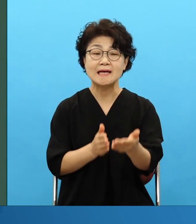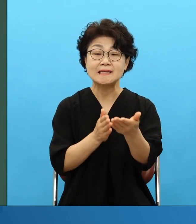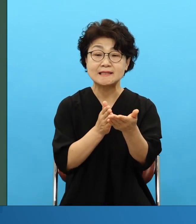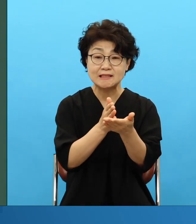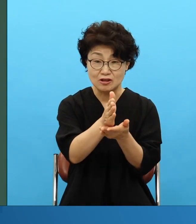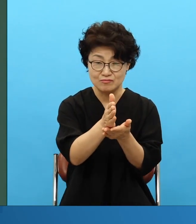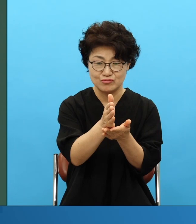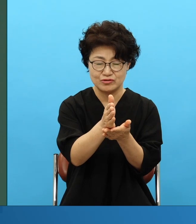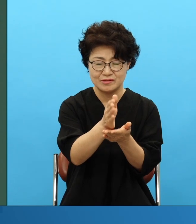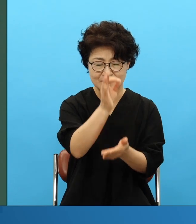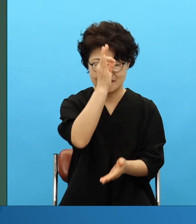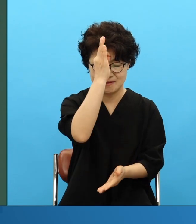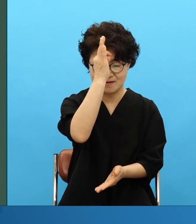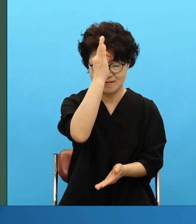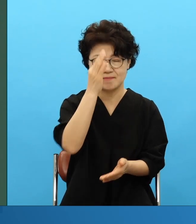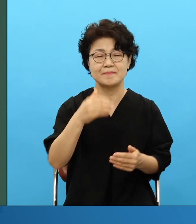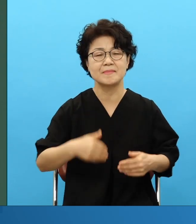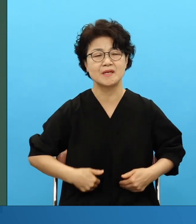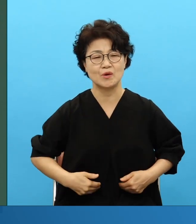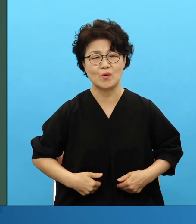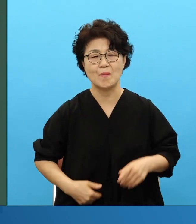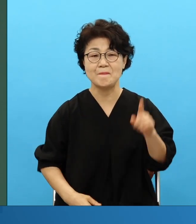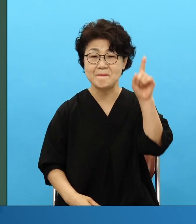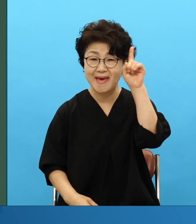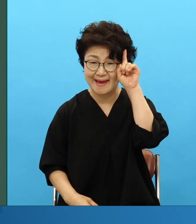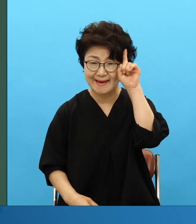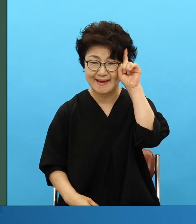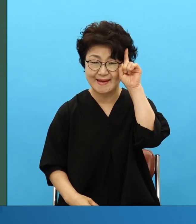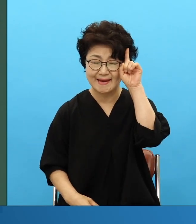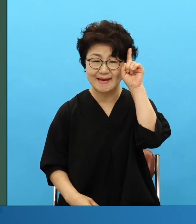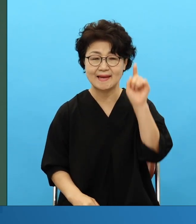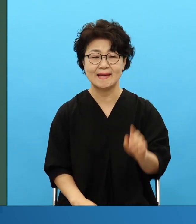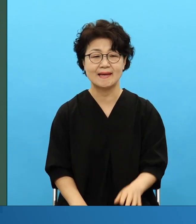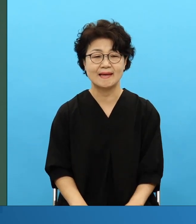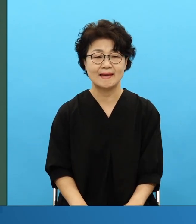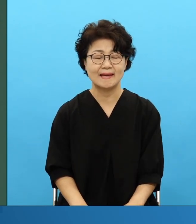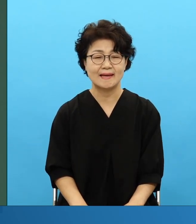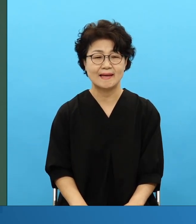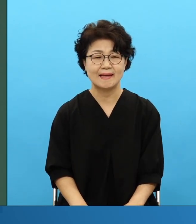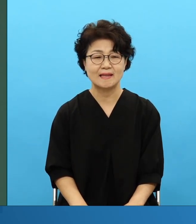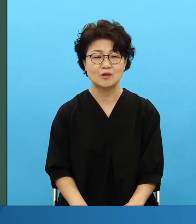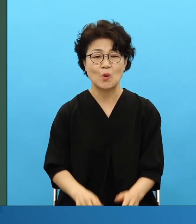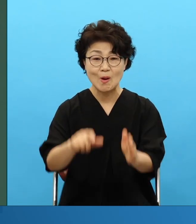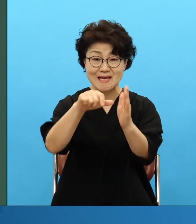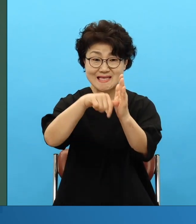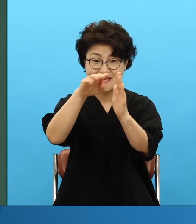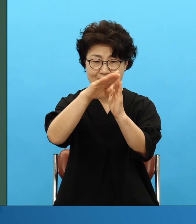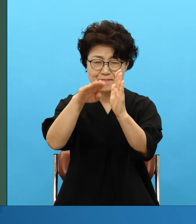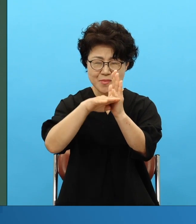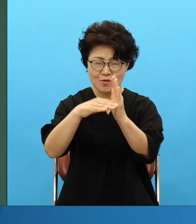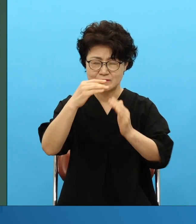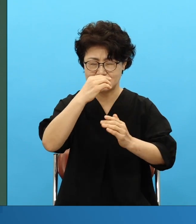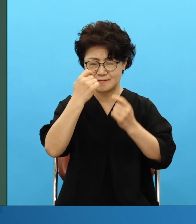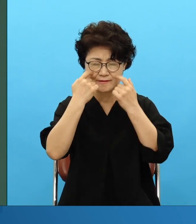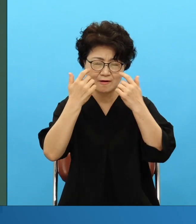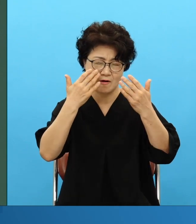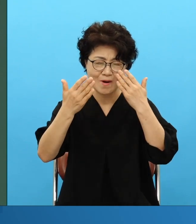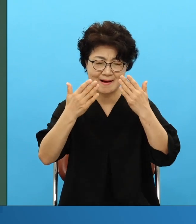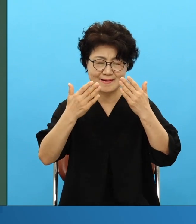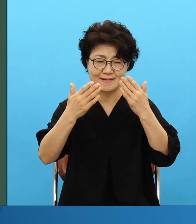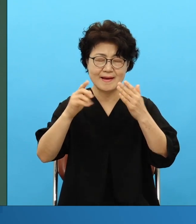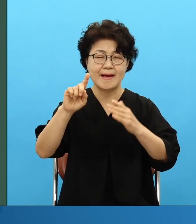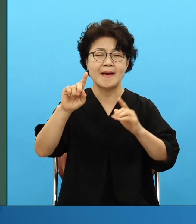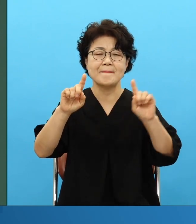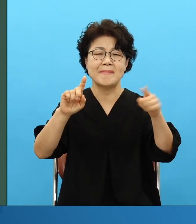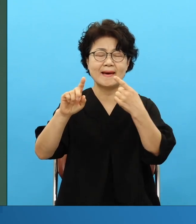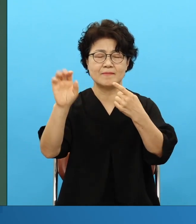전문성 문제가 100%고요. It's 100% specialization. 시간표도 정확하게 봐야 되고요. You must see the accurate time schedule.